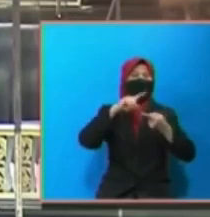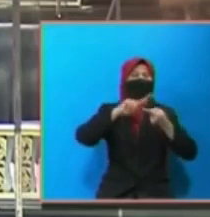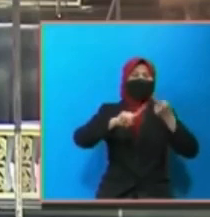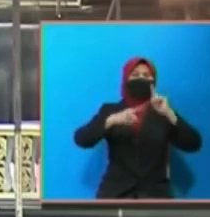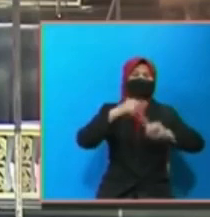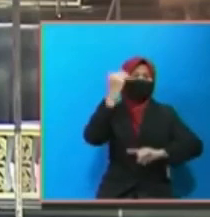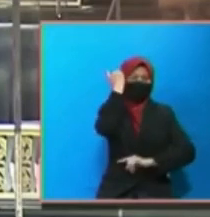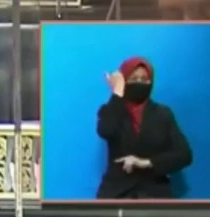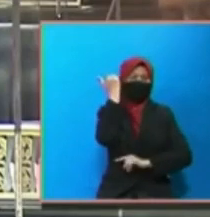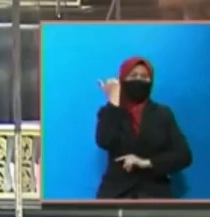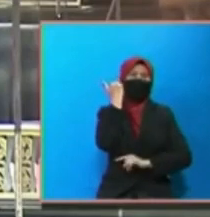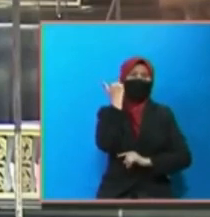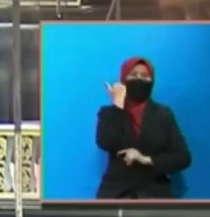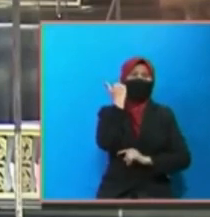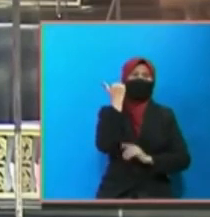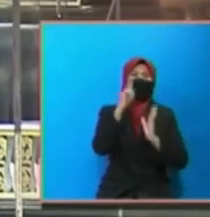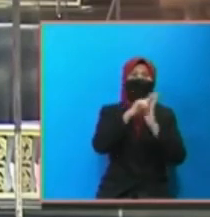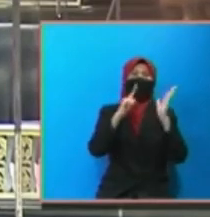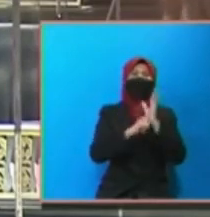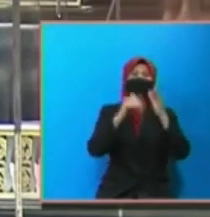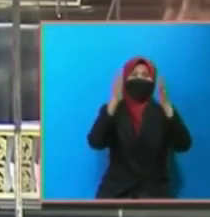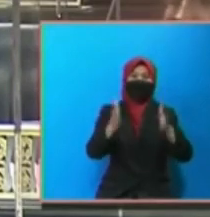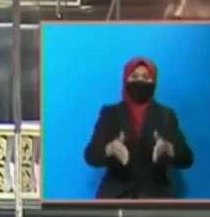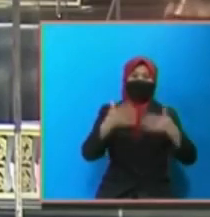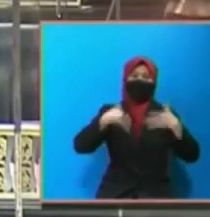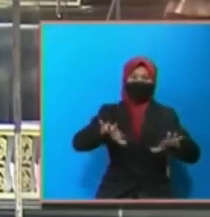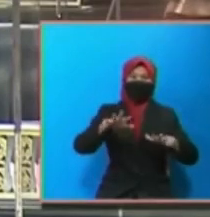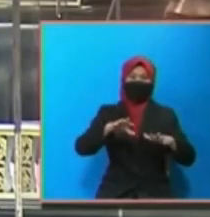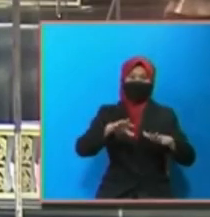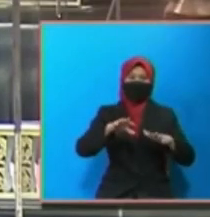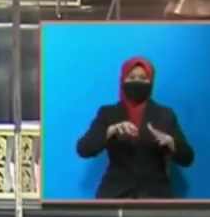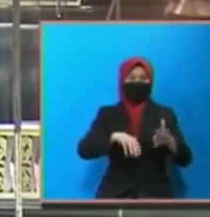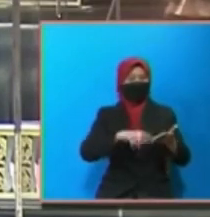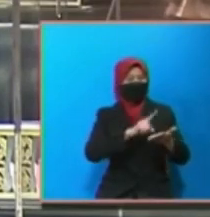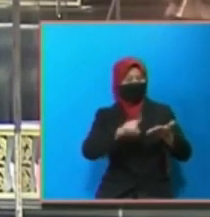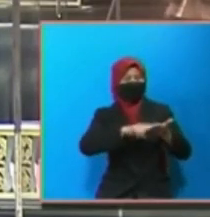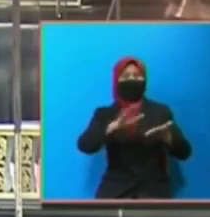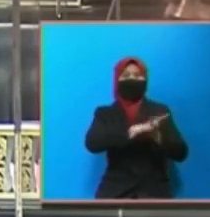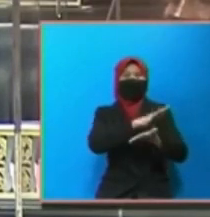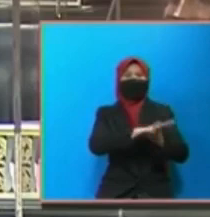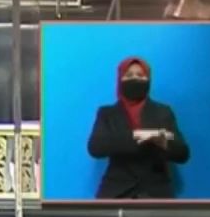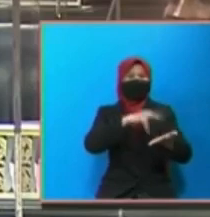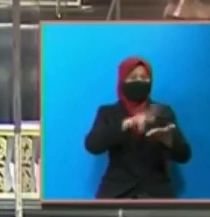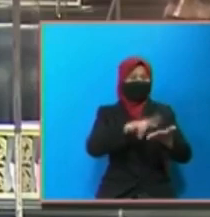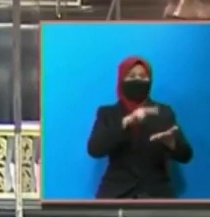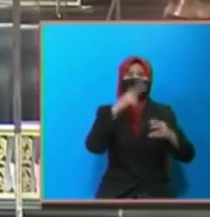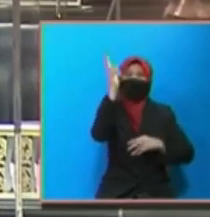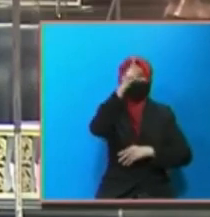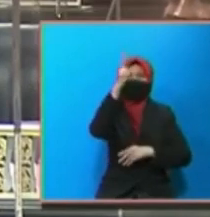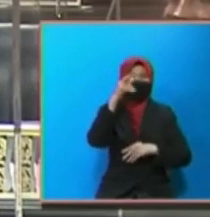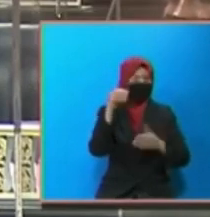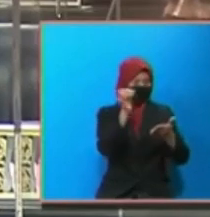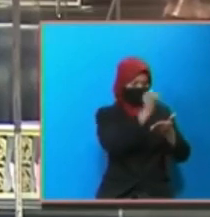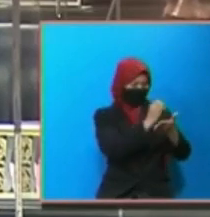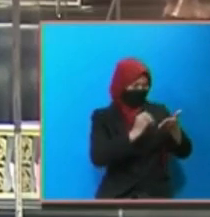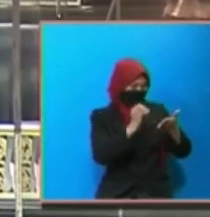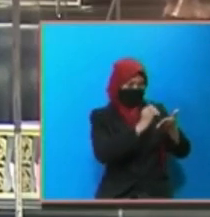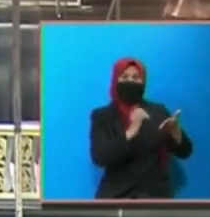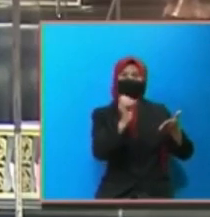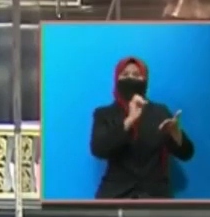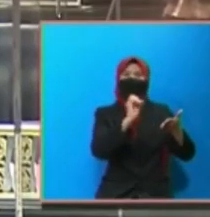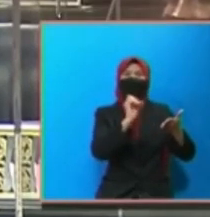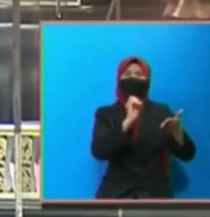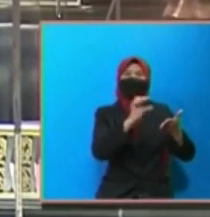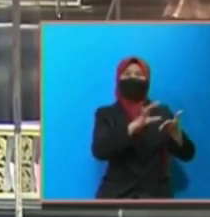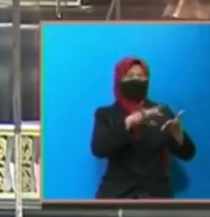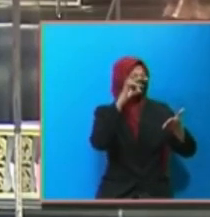peguam menyemak warta kerajaan, tidak ada ya, sebarang pemakluman di situ ataupun warta yang